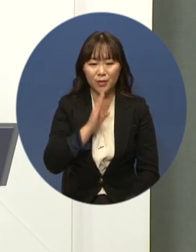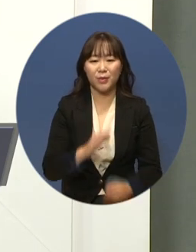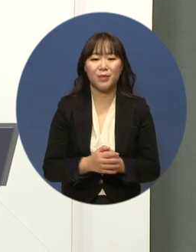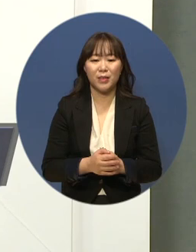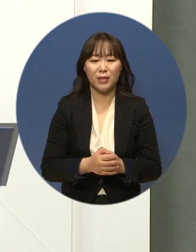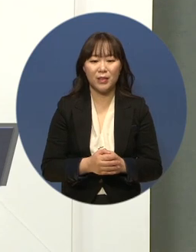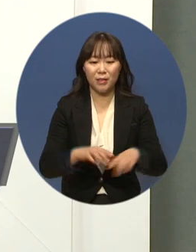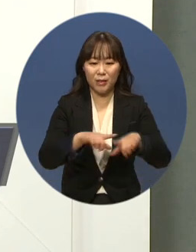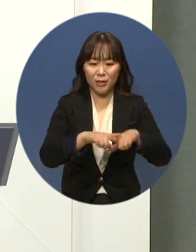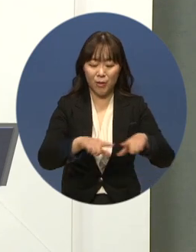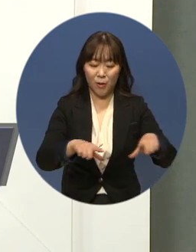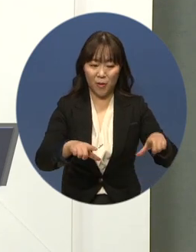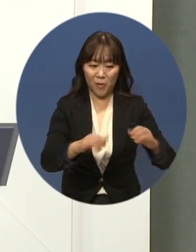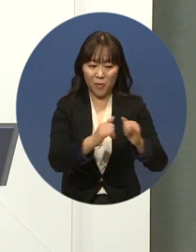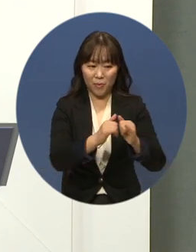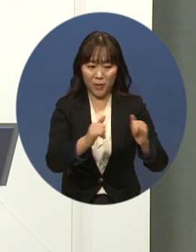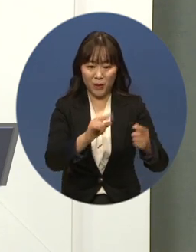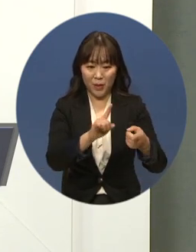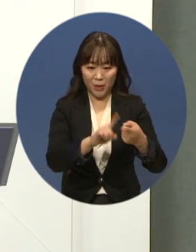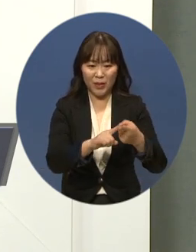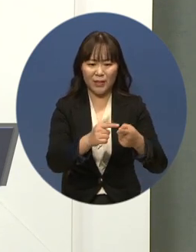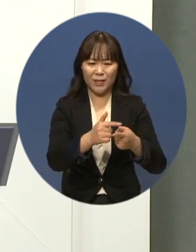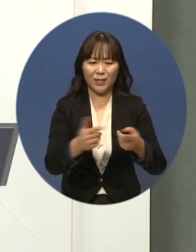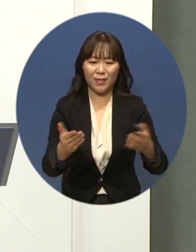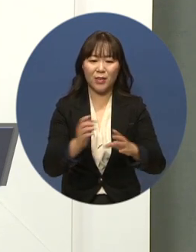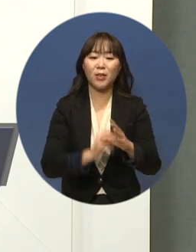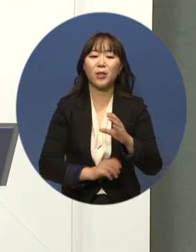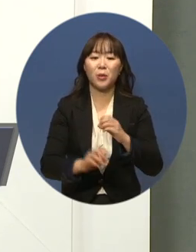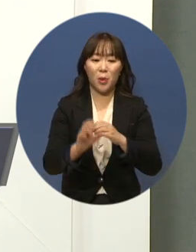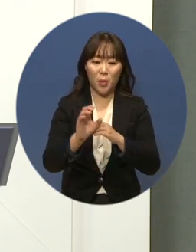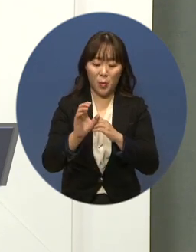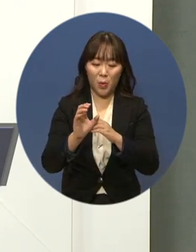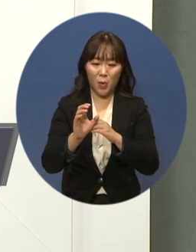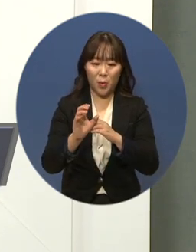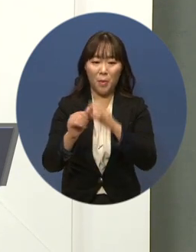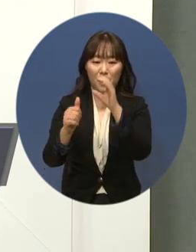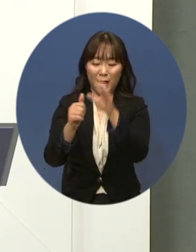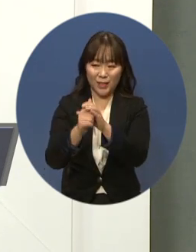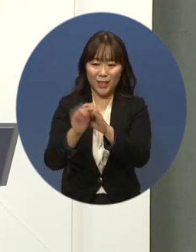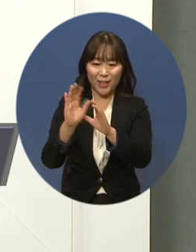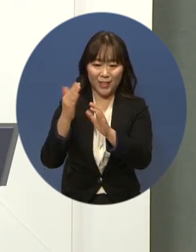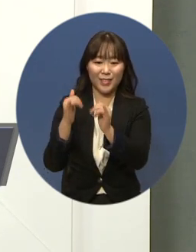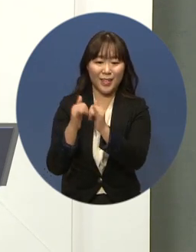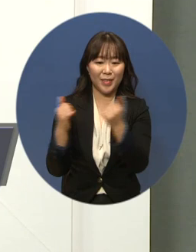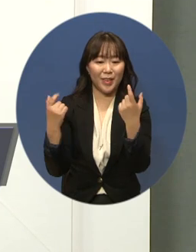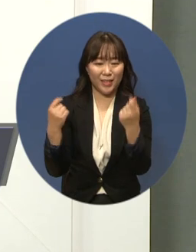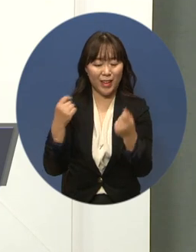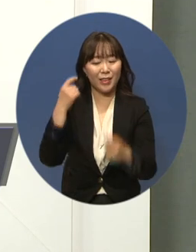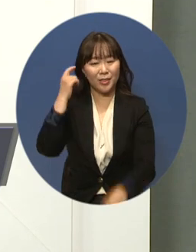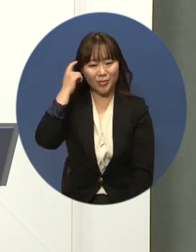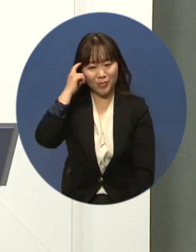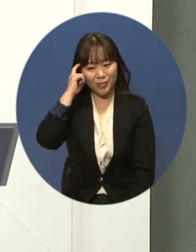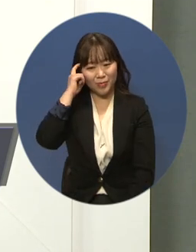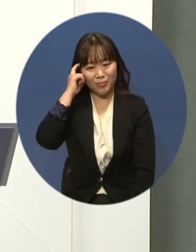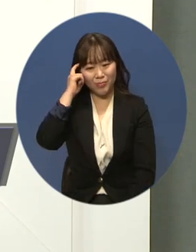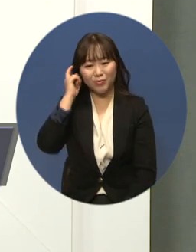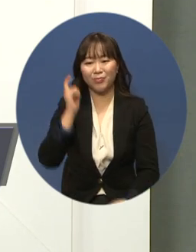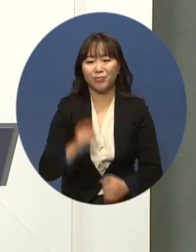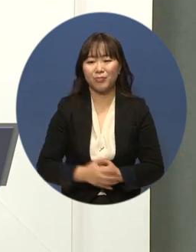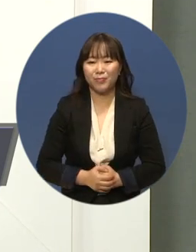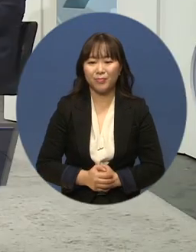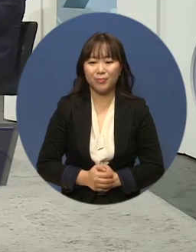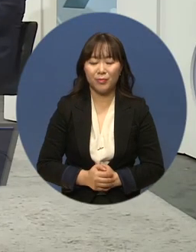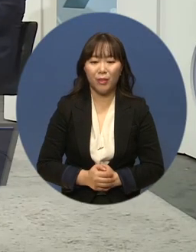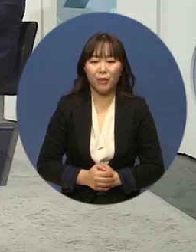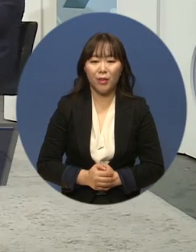굉장히 서민적이면서 큰 일을 더 해야 할 주인공이다. 막 이런 생각을